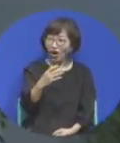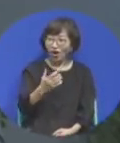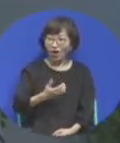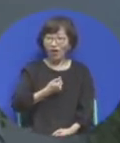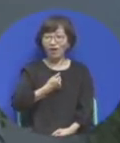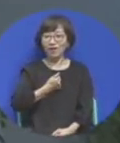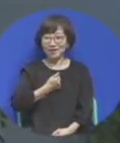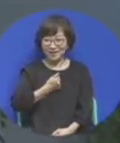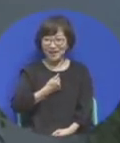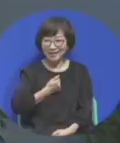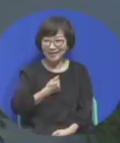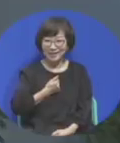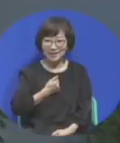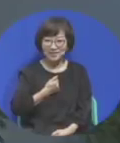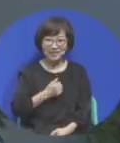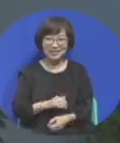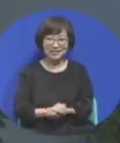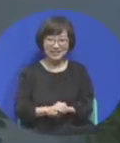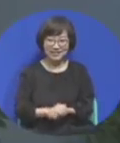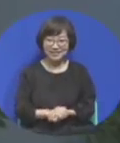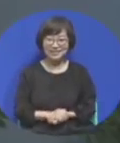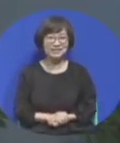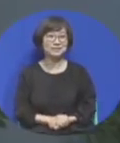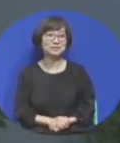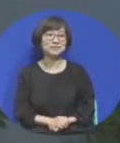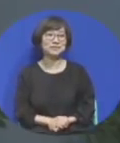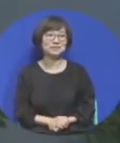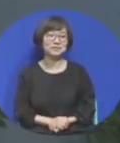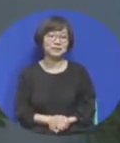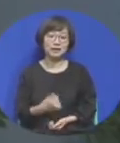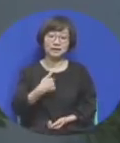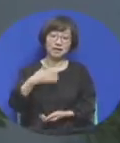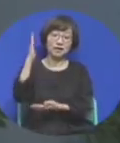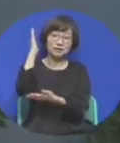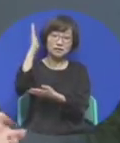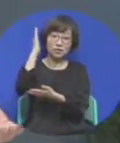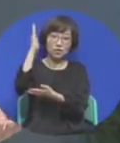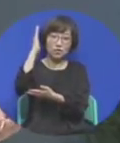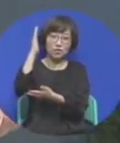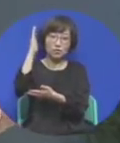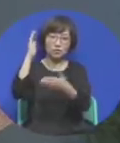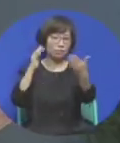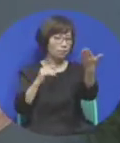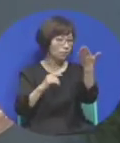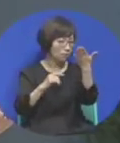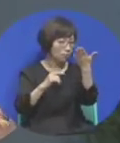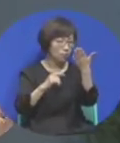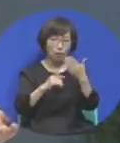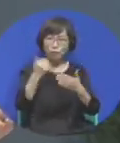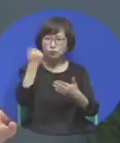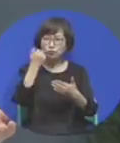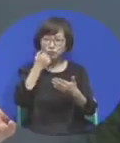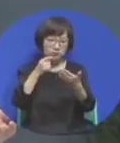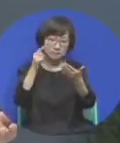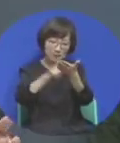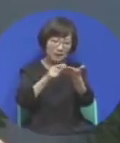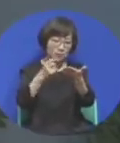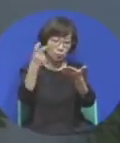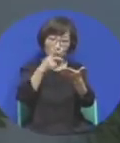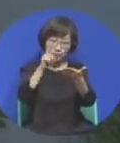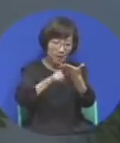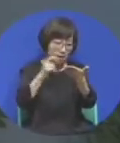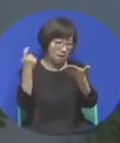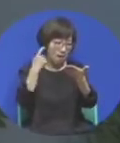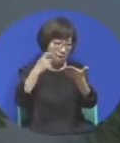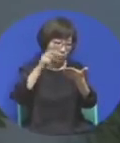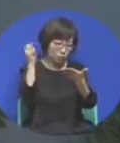and receive grace? 그래서 이게 하나님이 하는 거지. 이걸 듣고 어떻게 은혜를 받냐. 어떤 사람 그걸 계속 들어요. 이렇게. I thought to myself, really